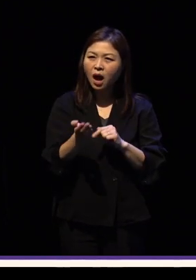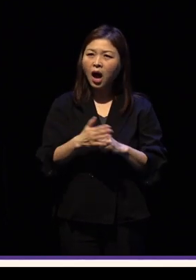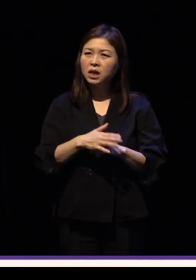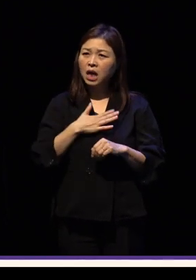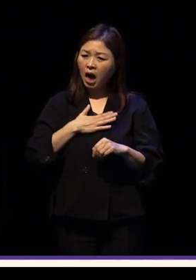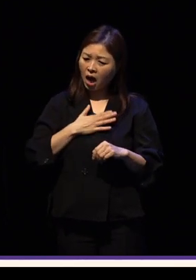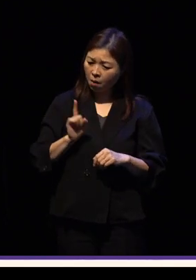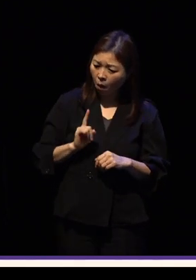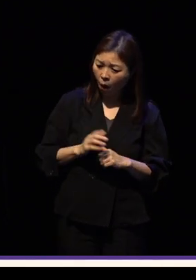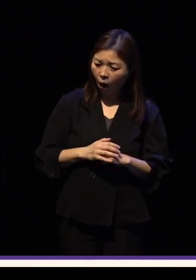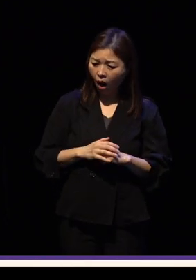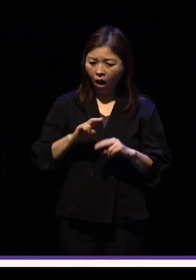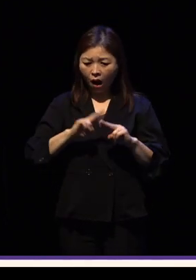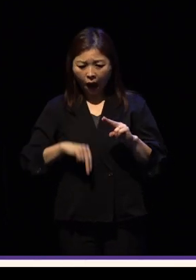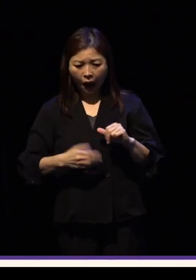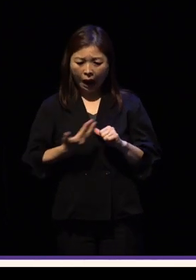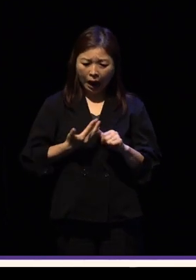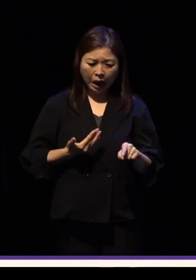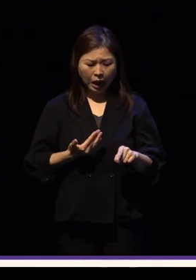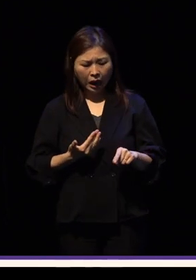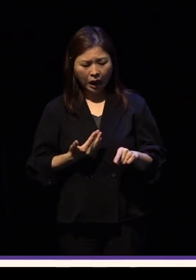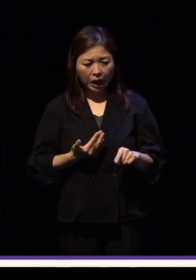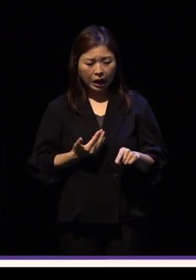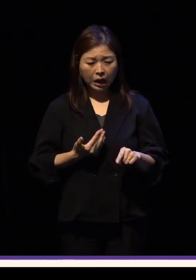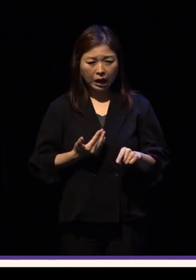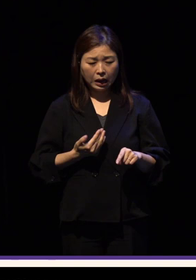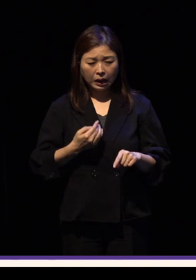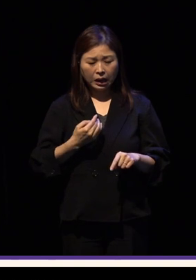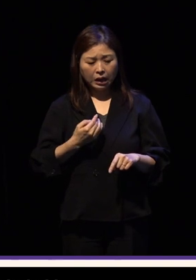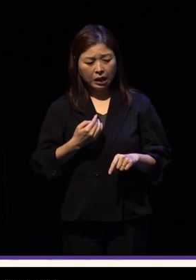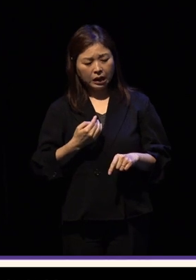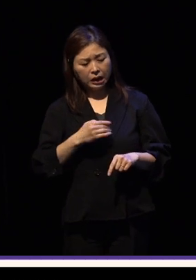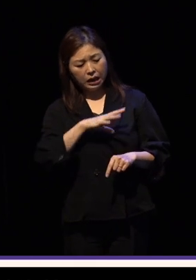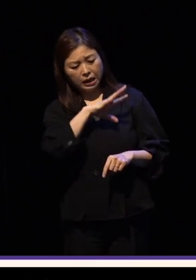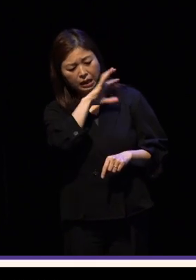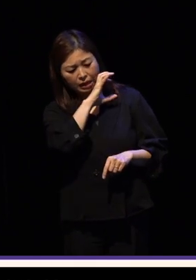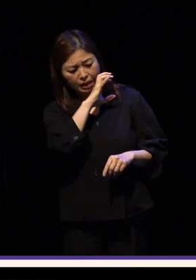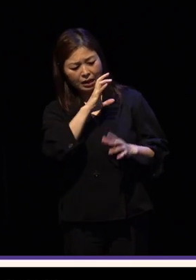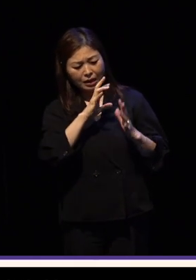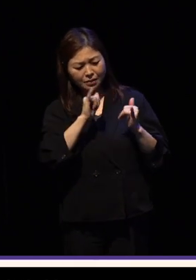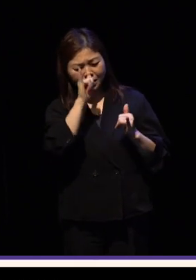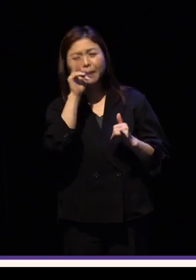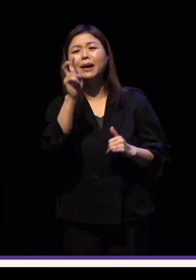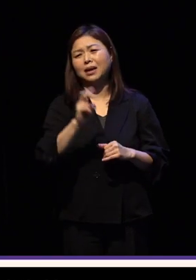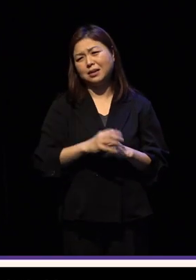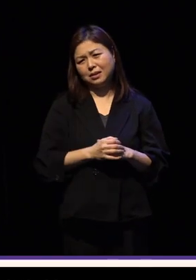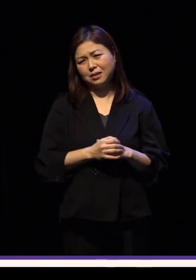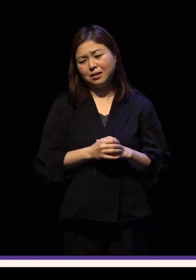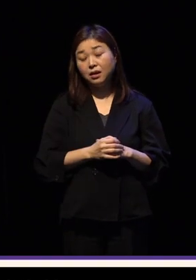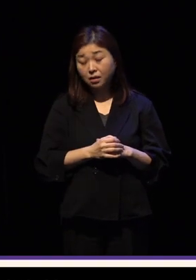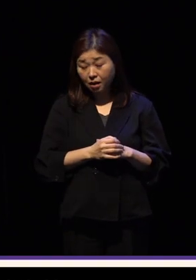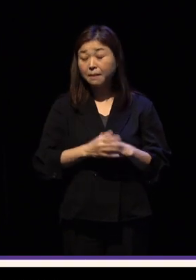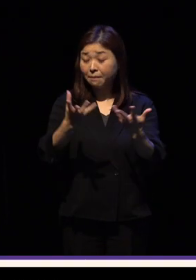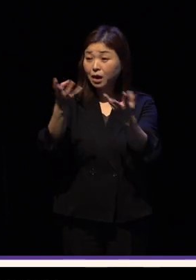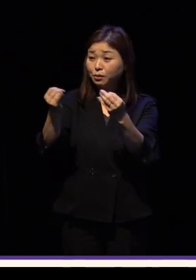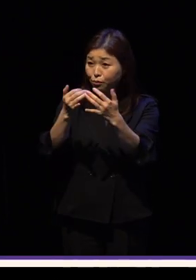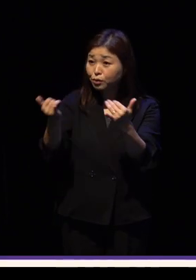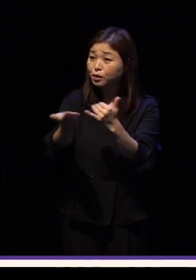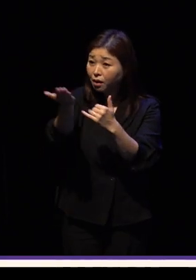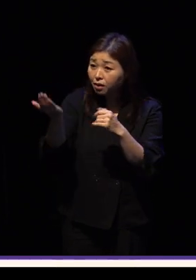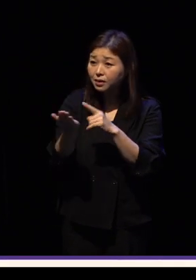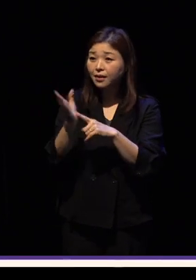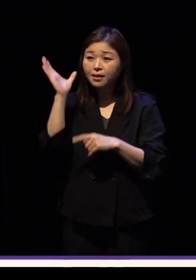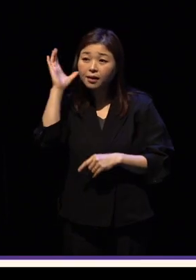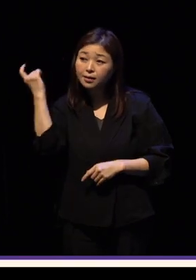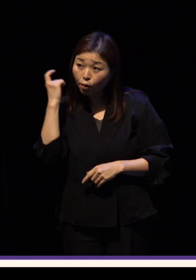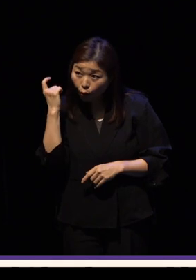입장에서는 충족되지 않는 측면도 없지 않아 있을 겁니다. 그러나 현장에서 많은 분들의 얘기를 들었고